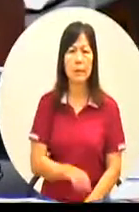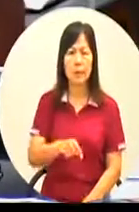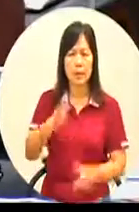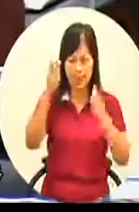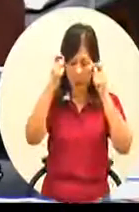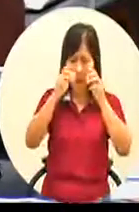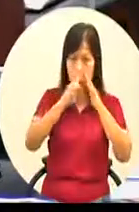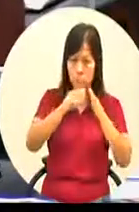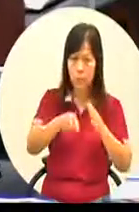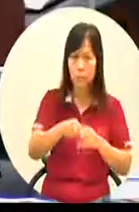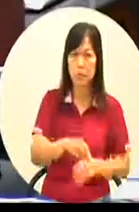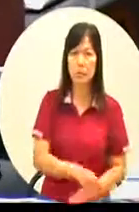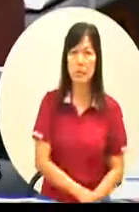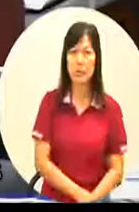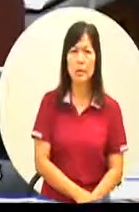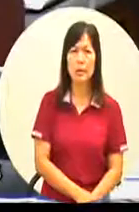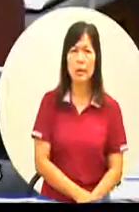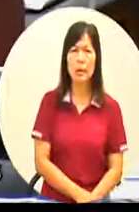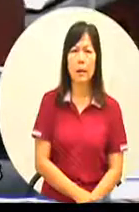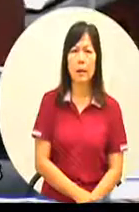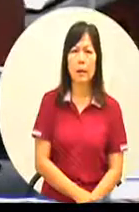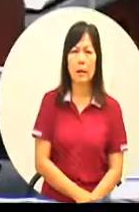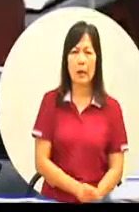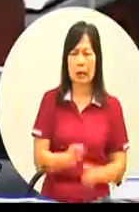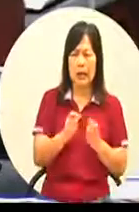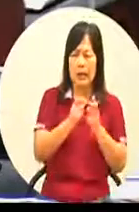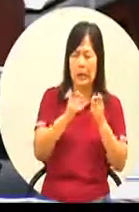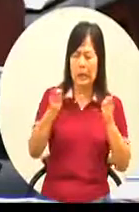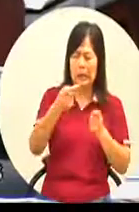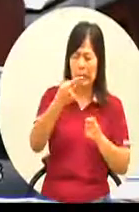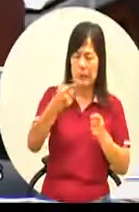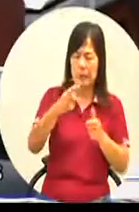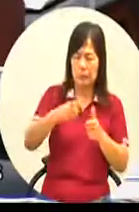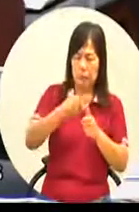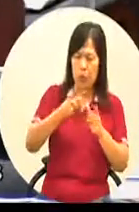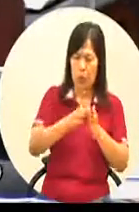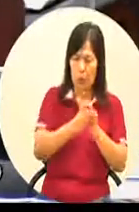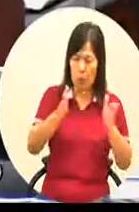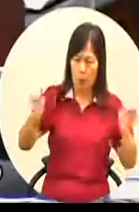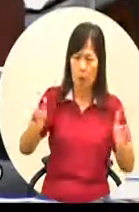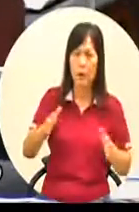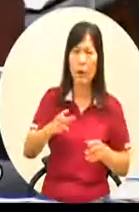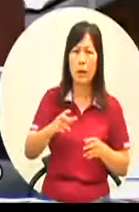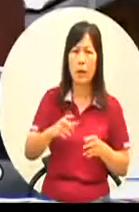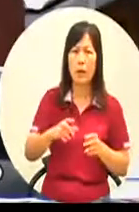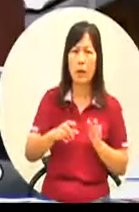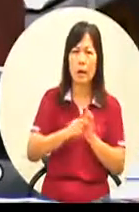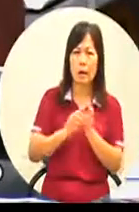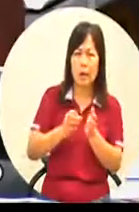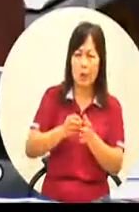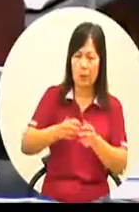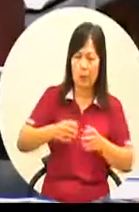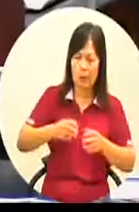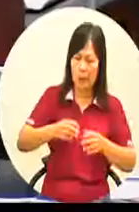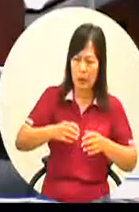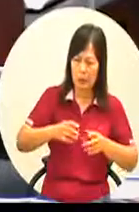吼，上长的、搁上宽、搁上悬的巷道对